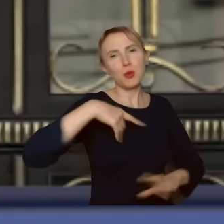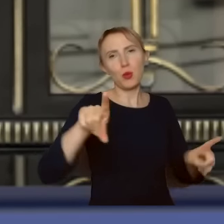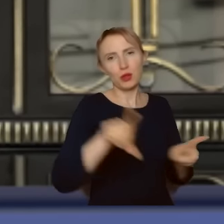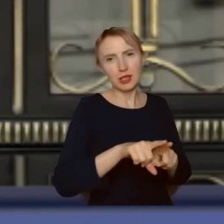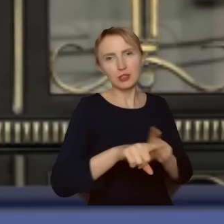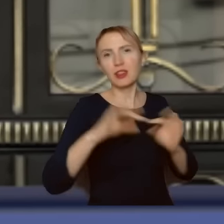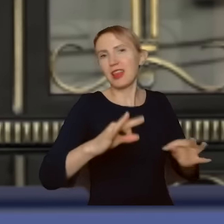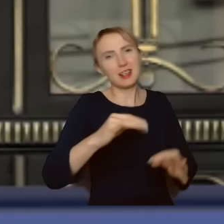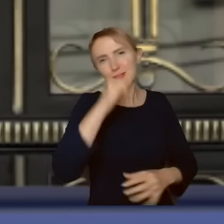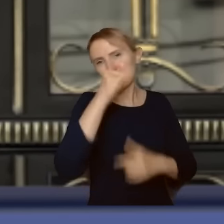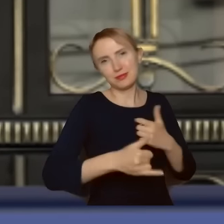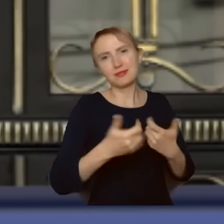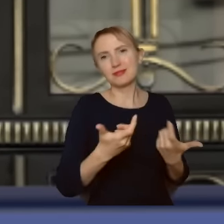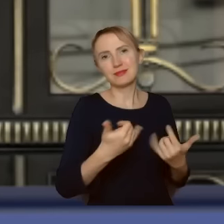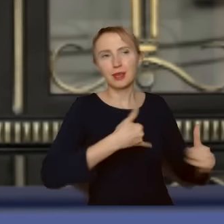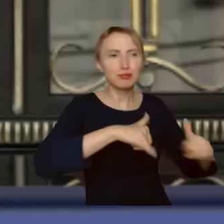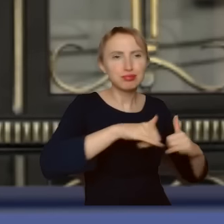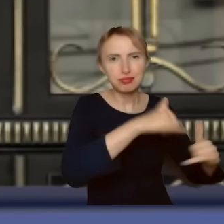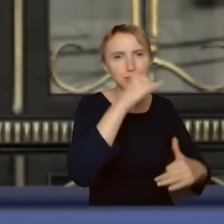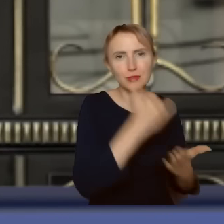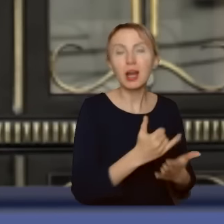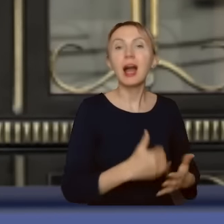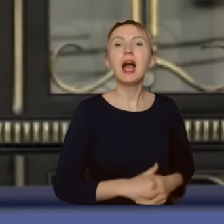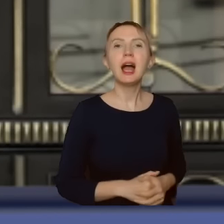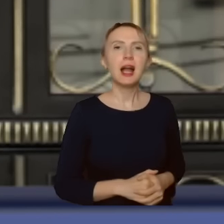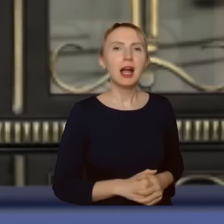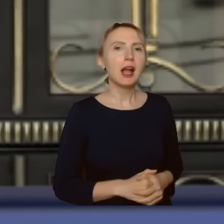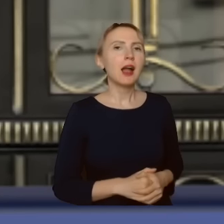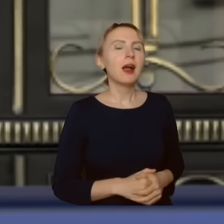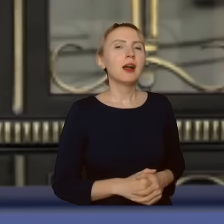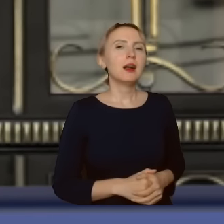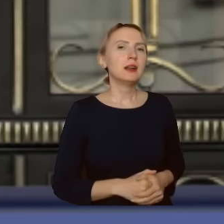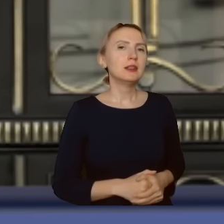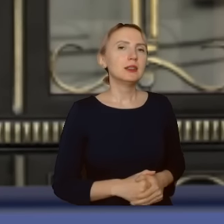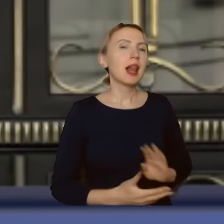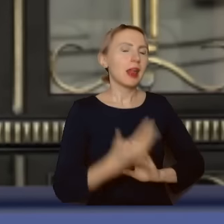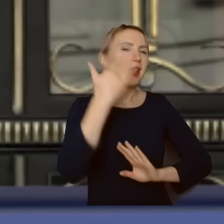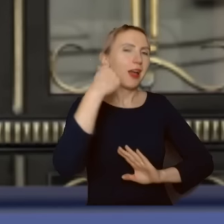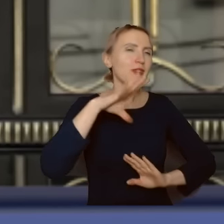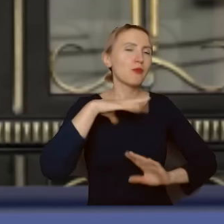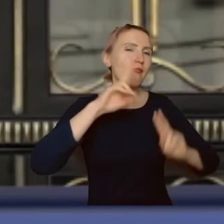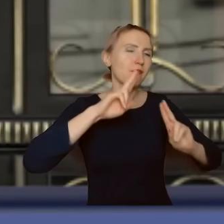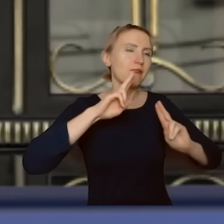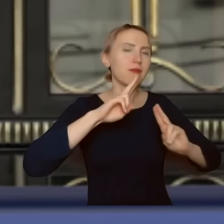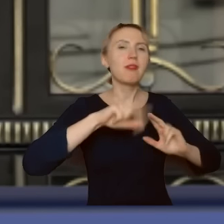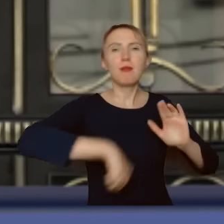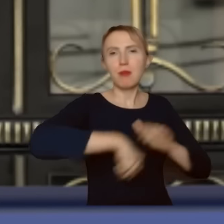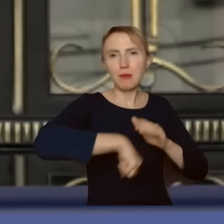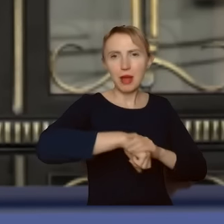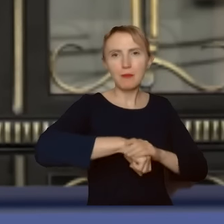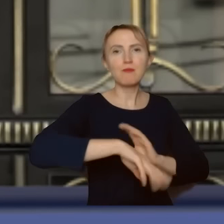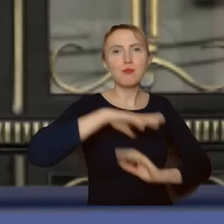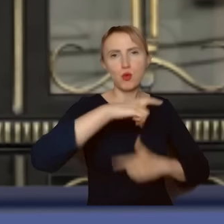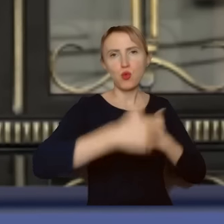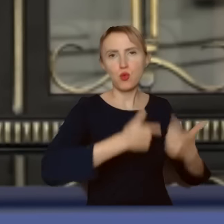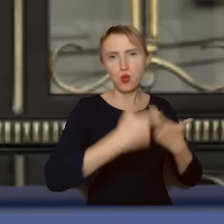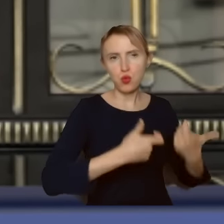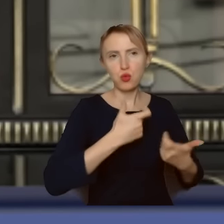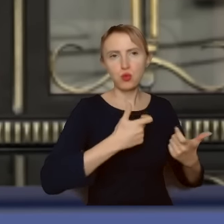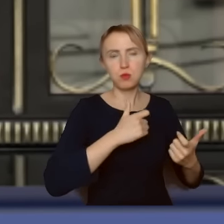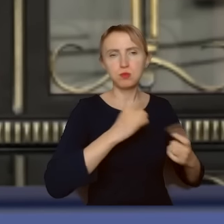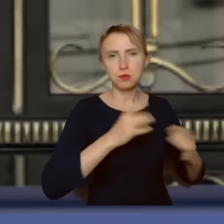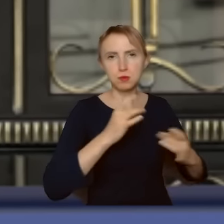bo no, nie gram, ale bardzo. Kiedyś byłem fanem piłki nożnej i uprawiałem tę dyscyplinę sportu. No to